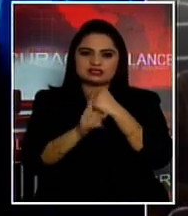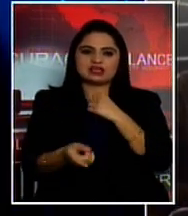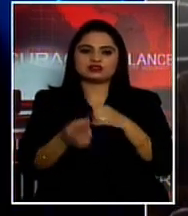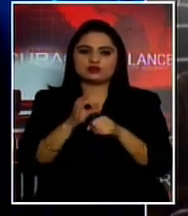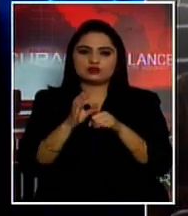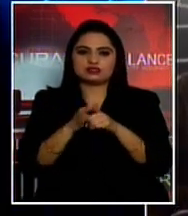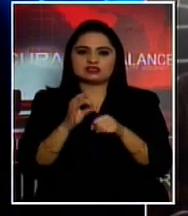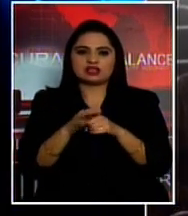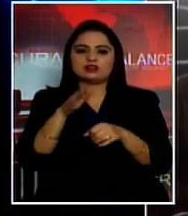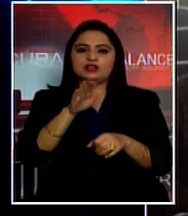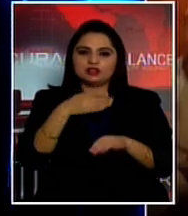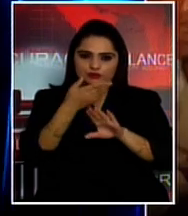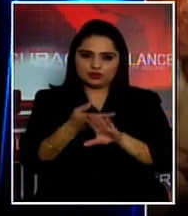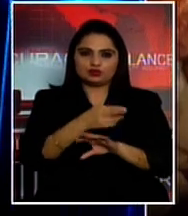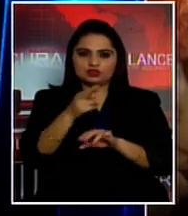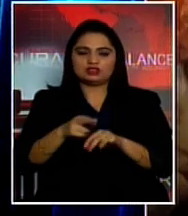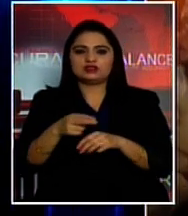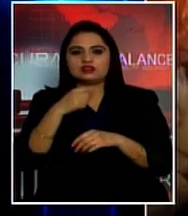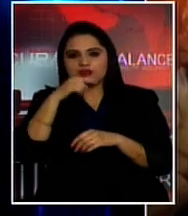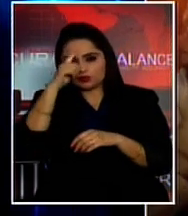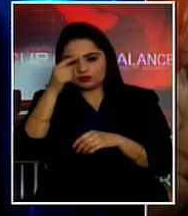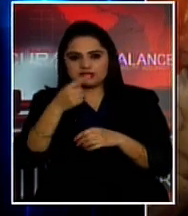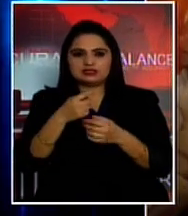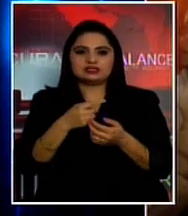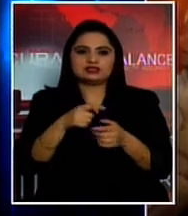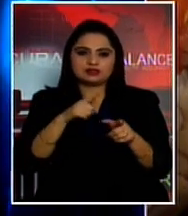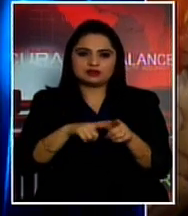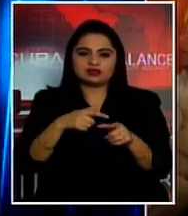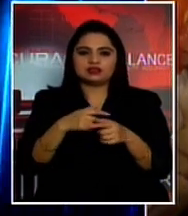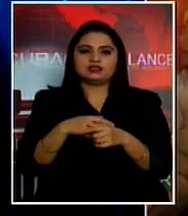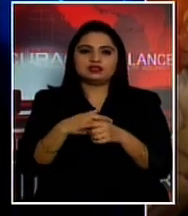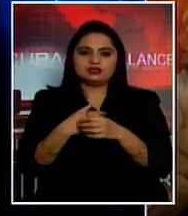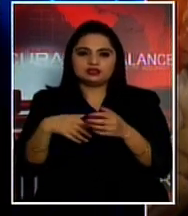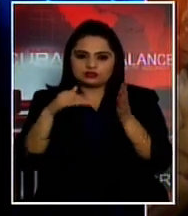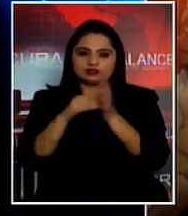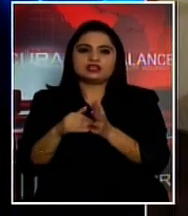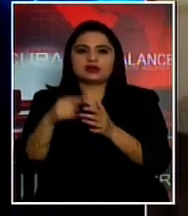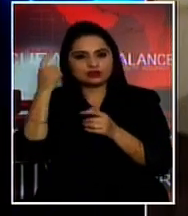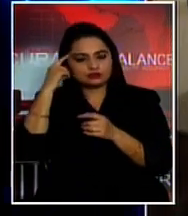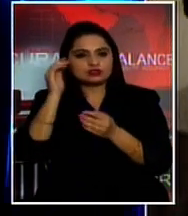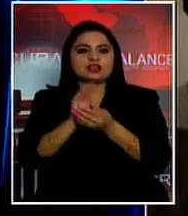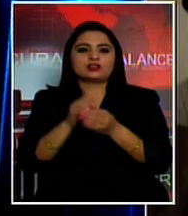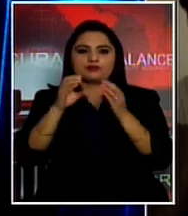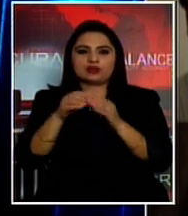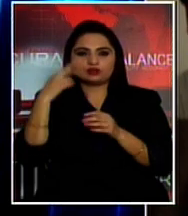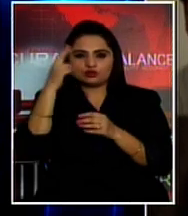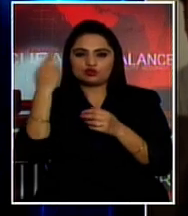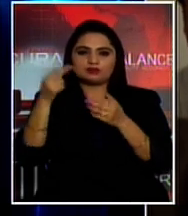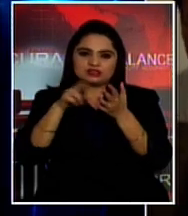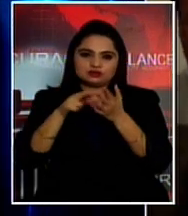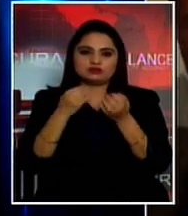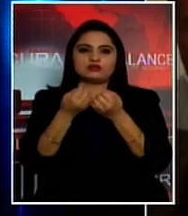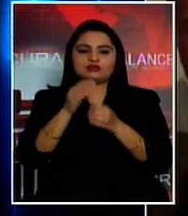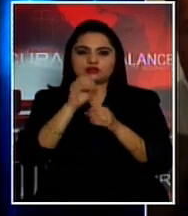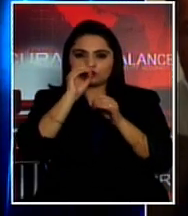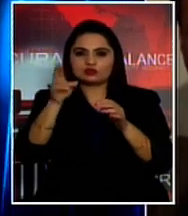व्यवस्थाको पक्षपाती र एमाले माओवादी केन्द्रलाई सर्वसत्तावादी सोच लिएको पार्टीको रूपमा चित्रण गरेको छ।